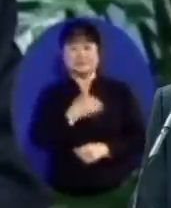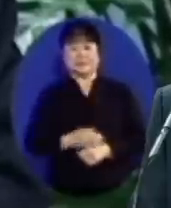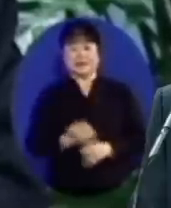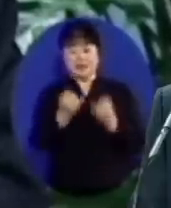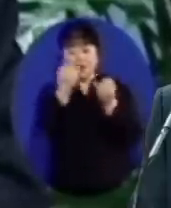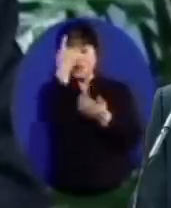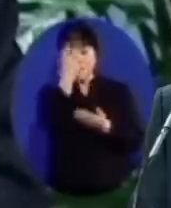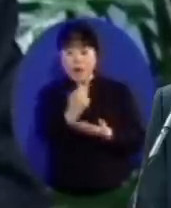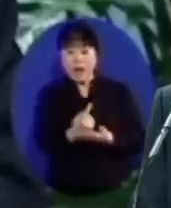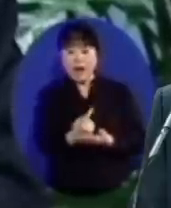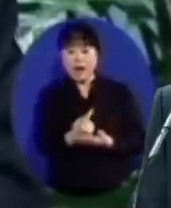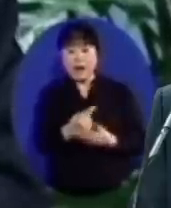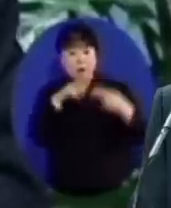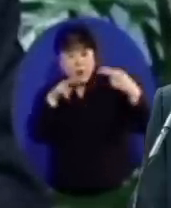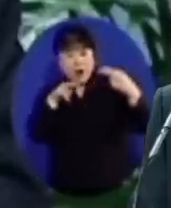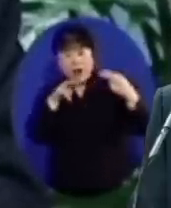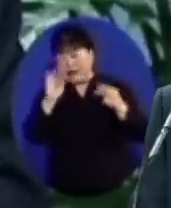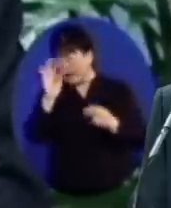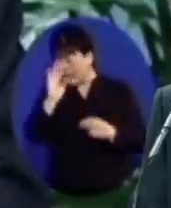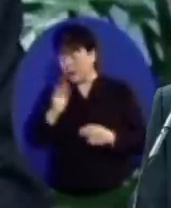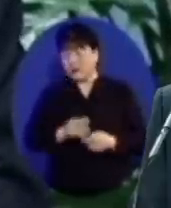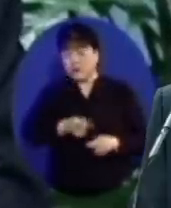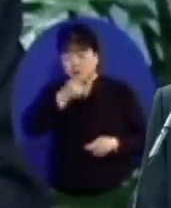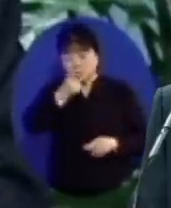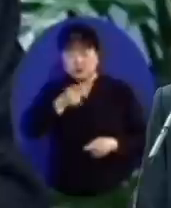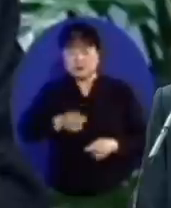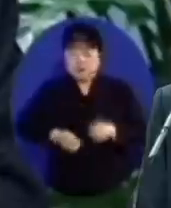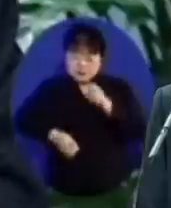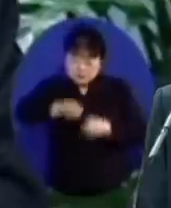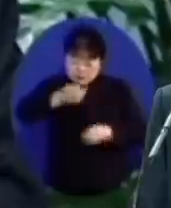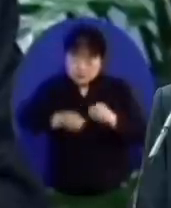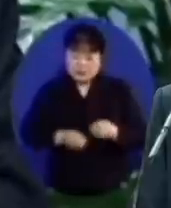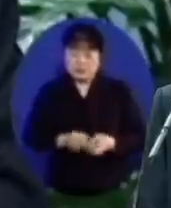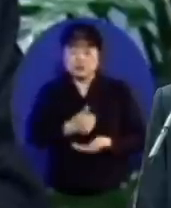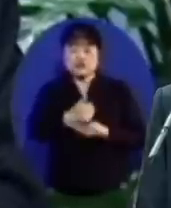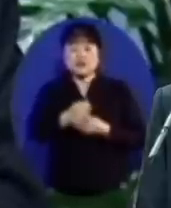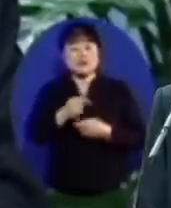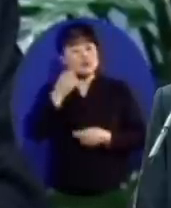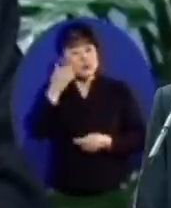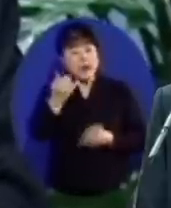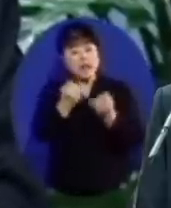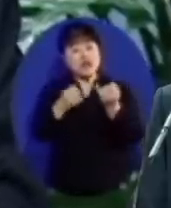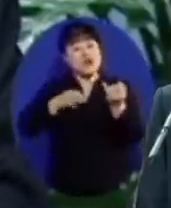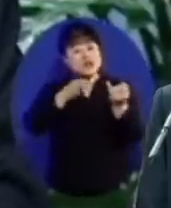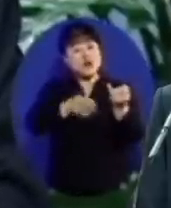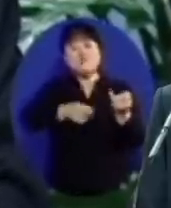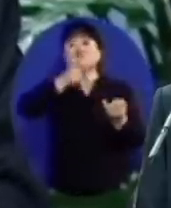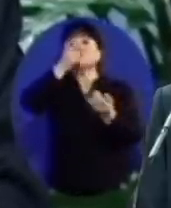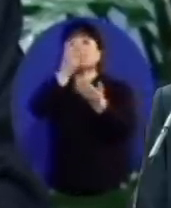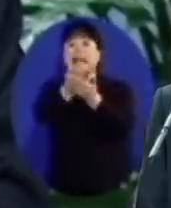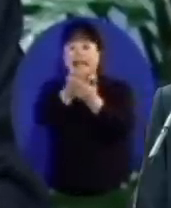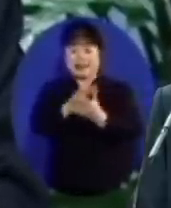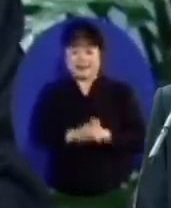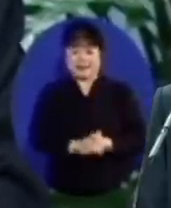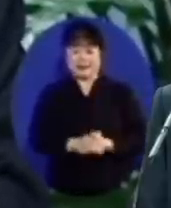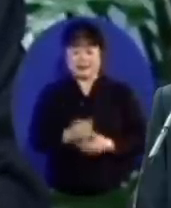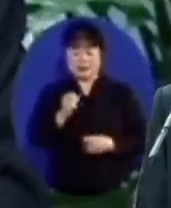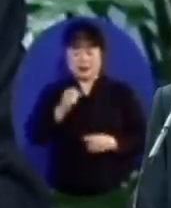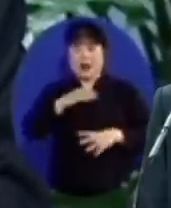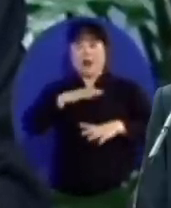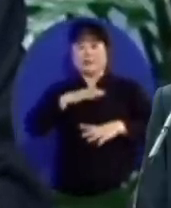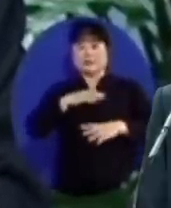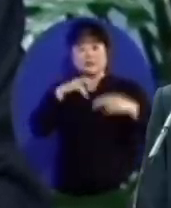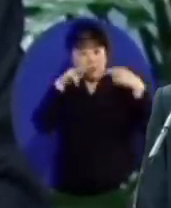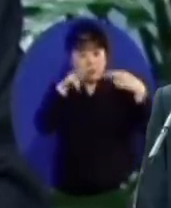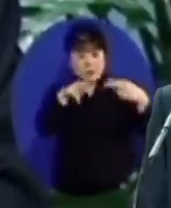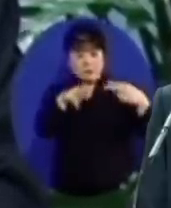여인이 와서 쳐다보이도 아니하고 물을 기르는데 주님이 말을 붙였어요. 여자여, 물을 좀 주소서. 여자가 깜짝 놀라서